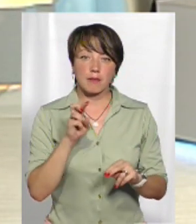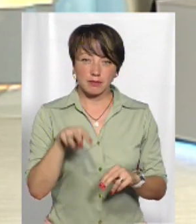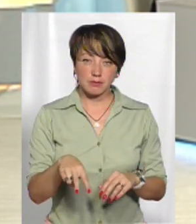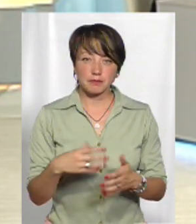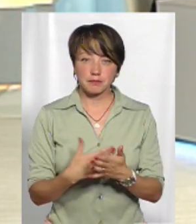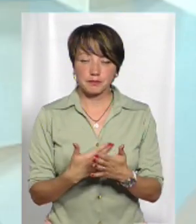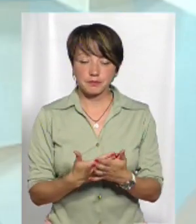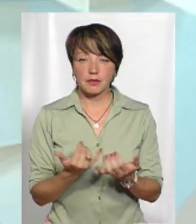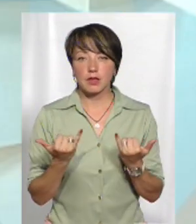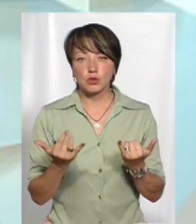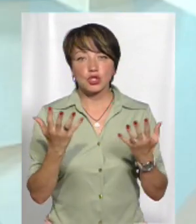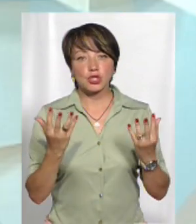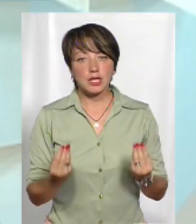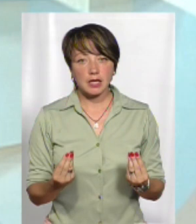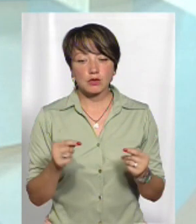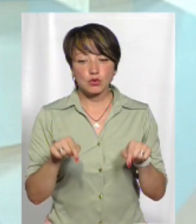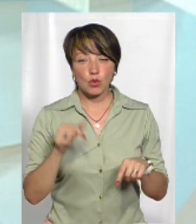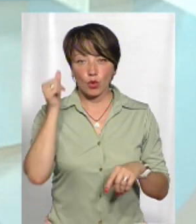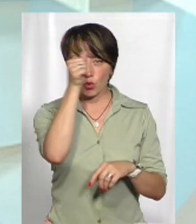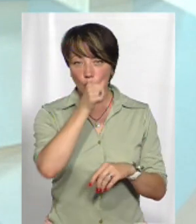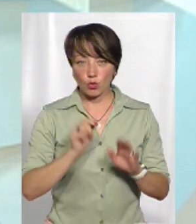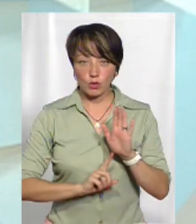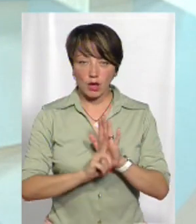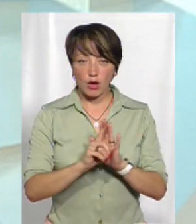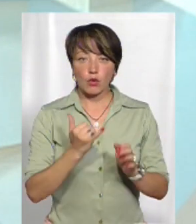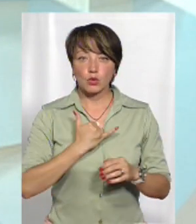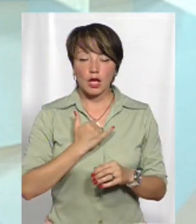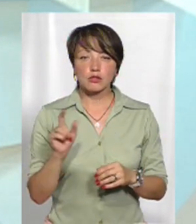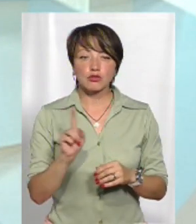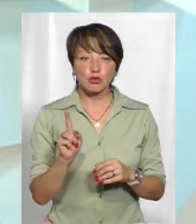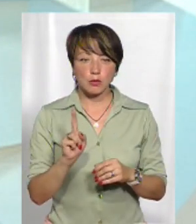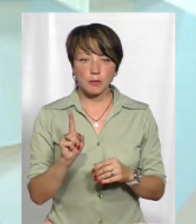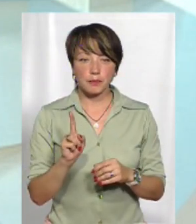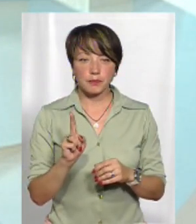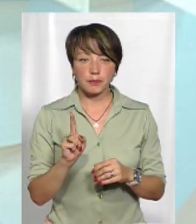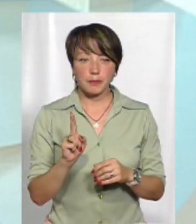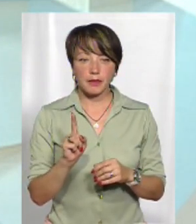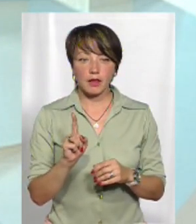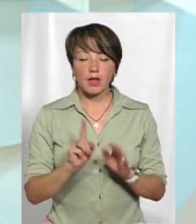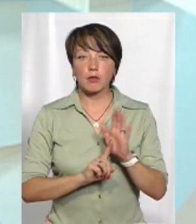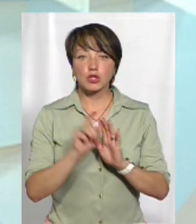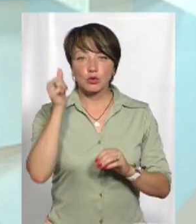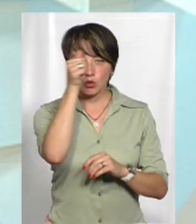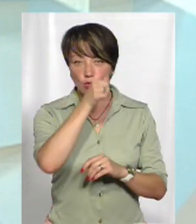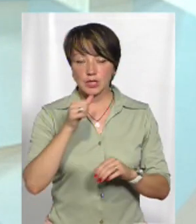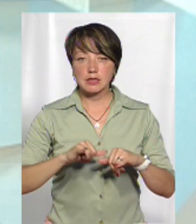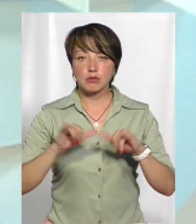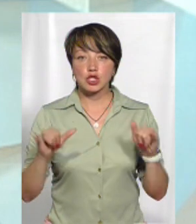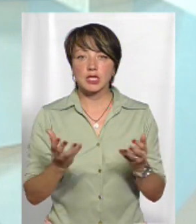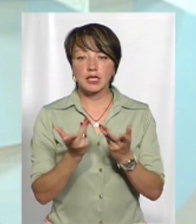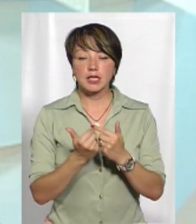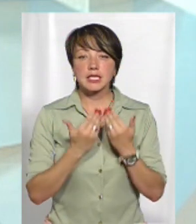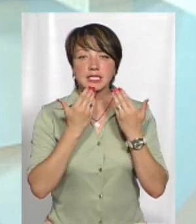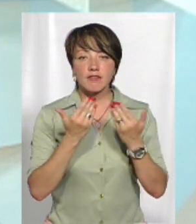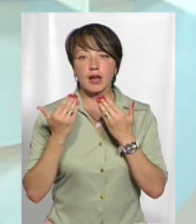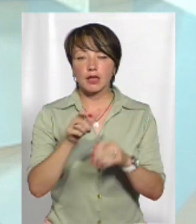Це так, на сьогоднішній день з цього року в нас для того, щоб на початку року в нас збільшилась